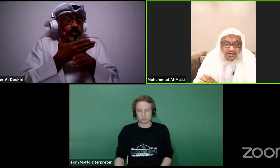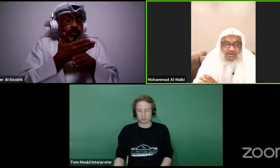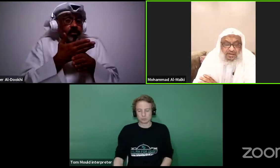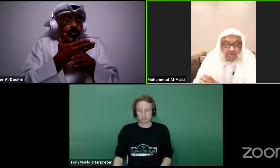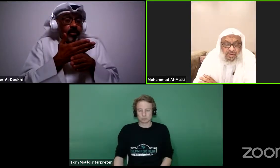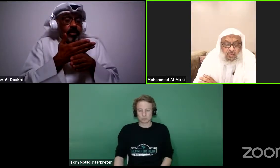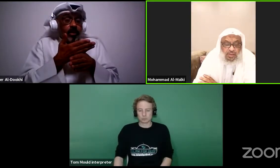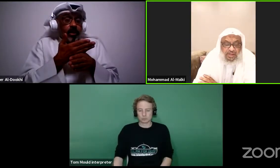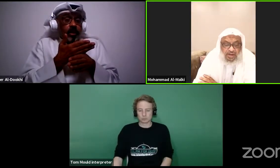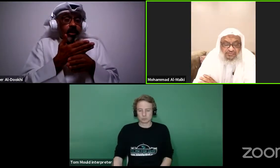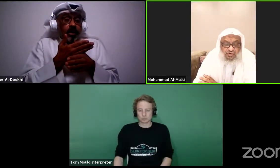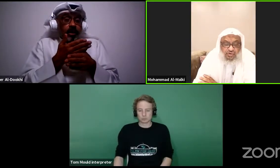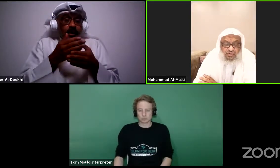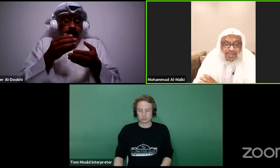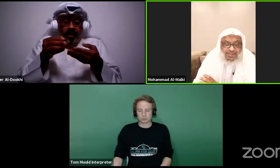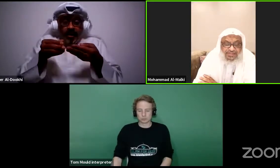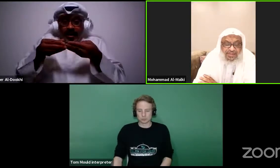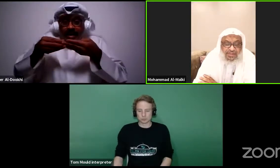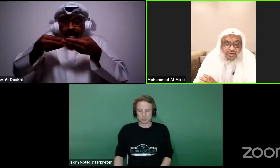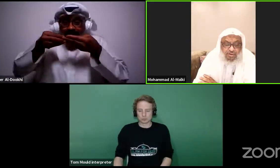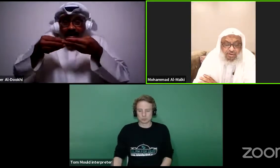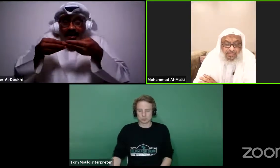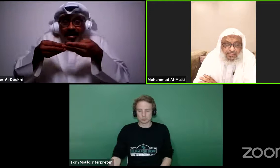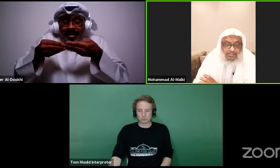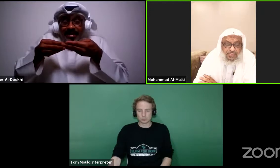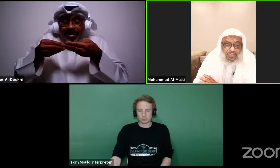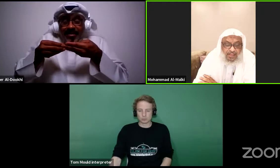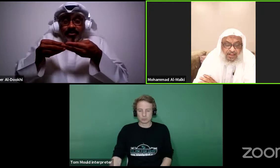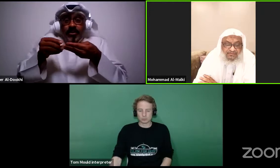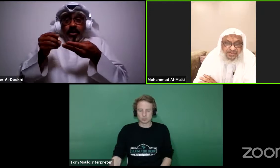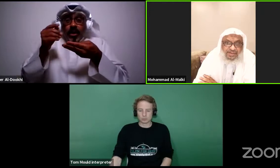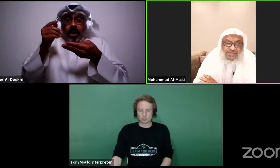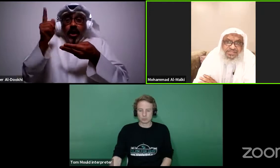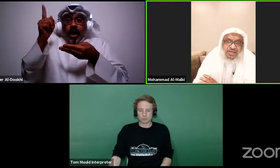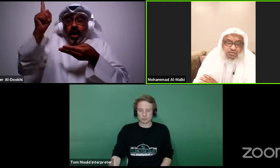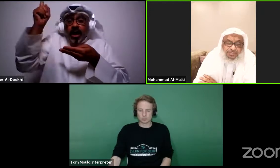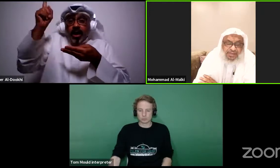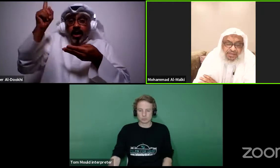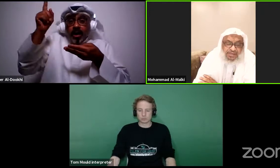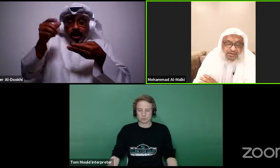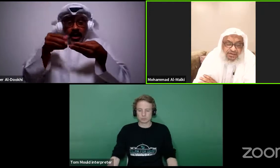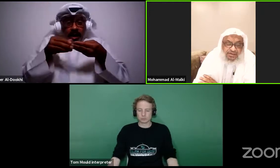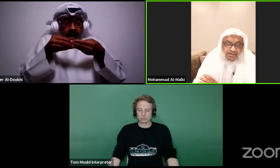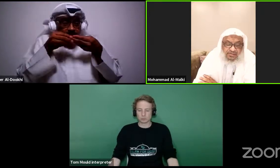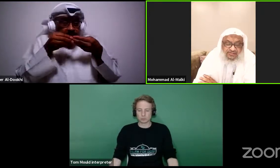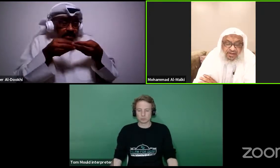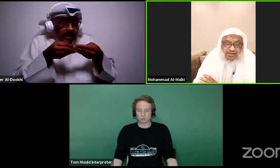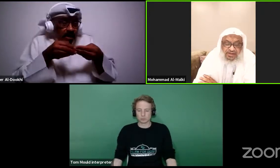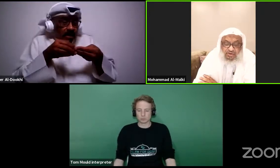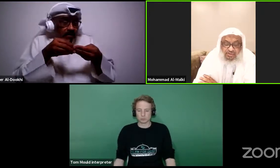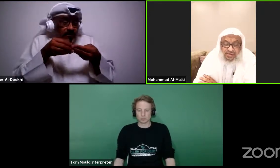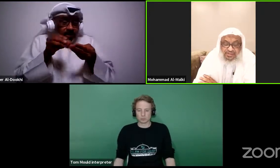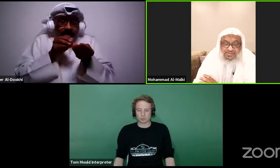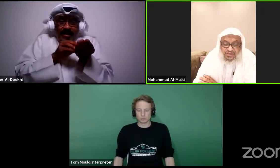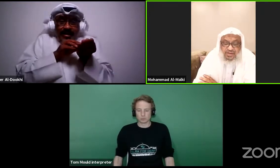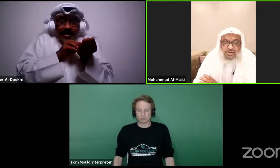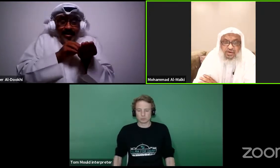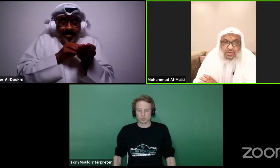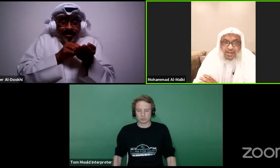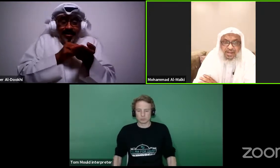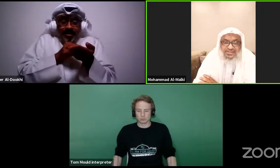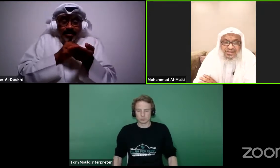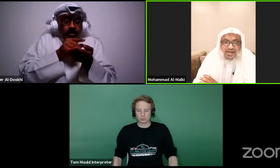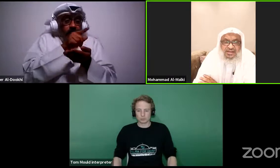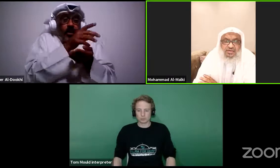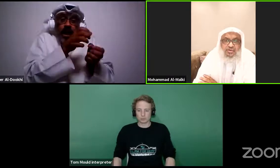الله وطرفه بأيديكم فتمسكوا به فإنكم لن